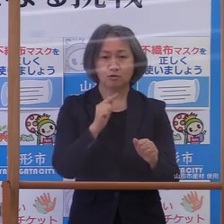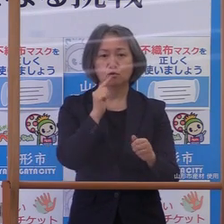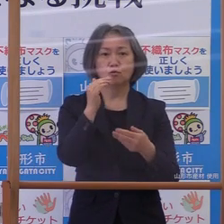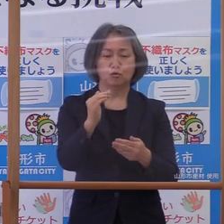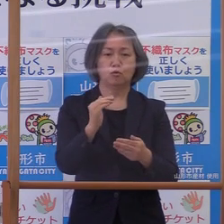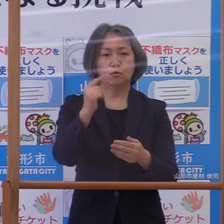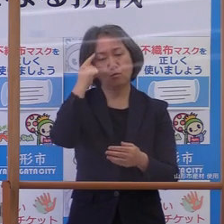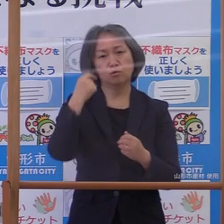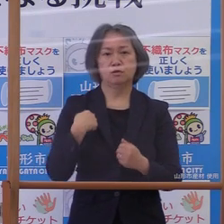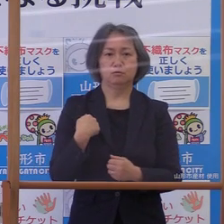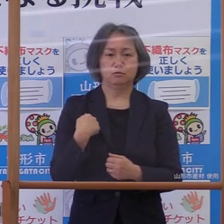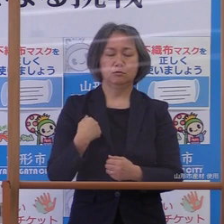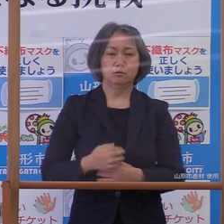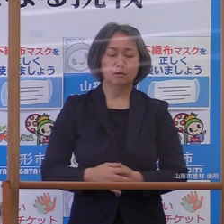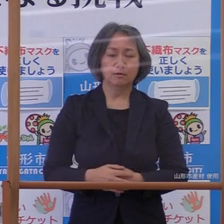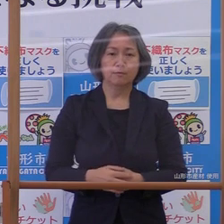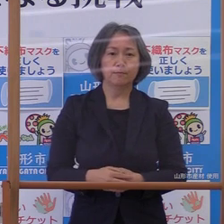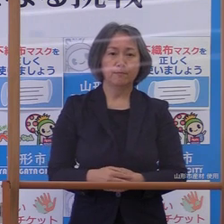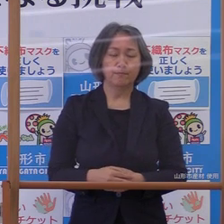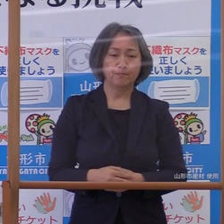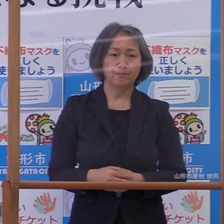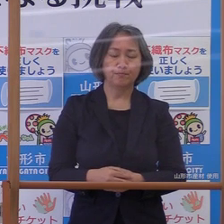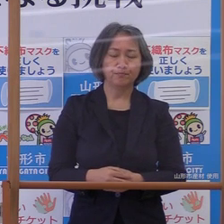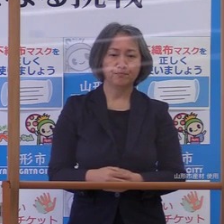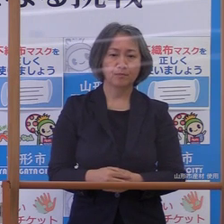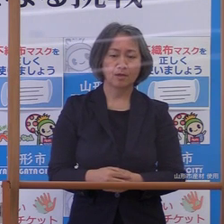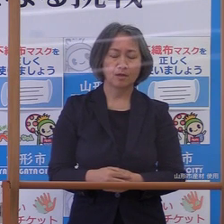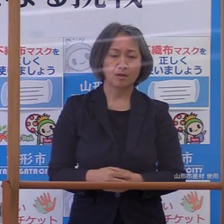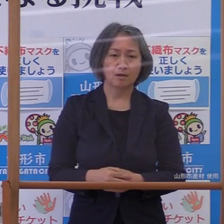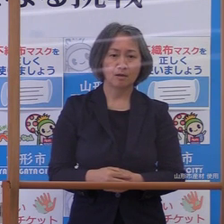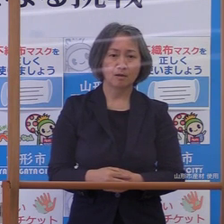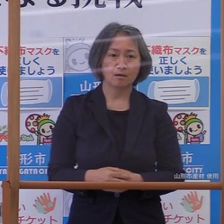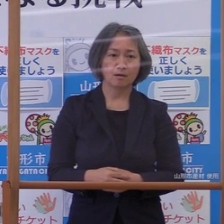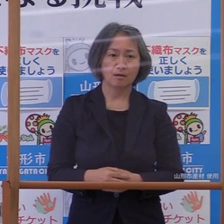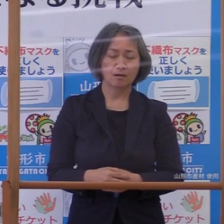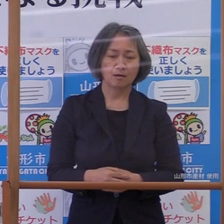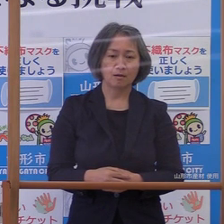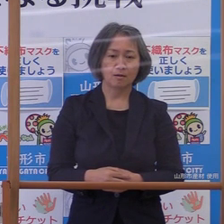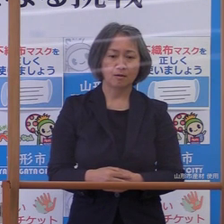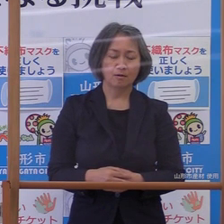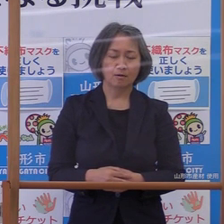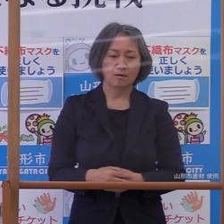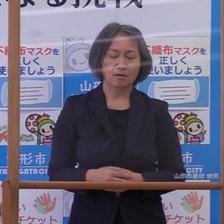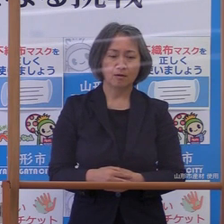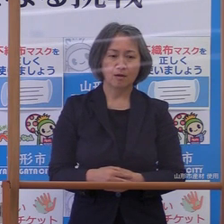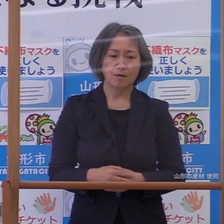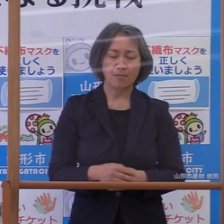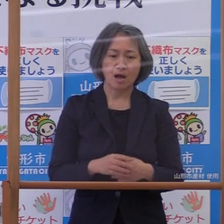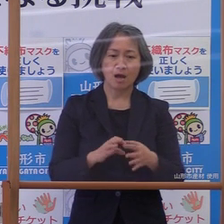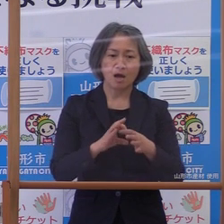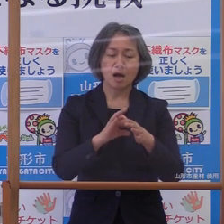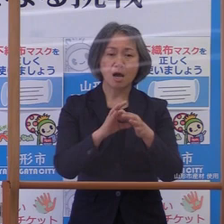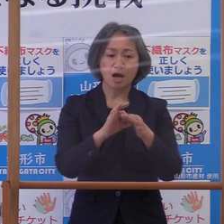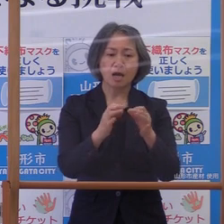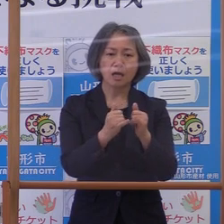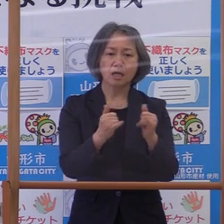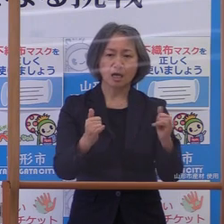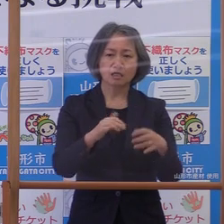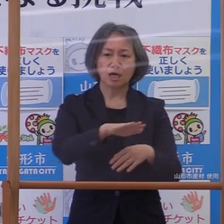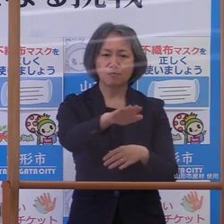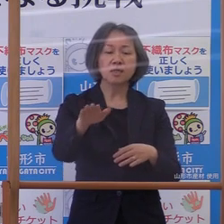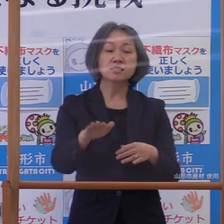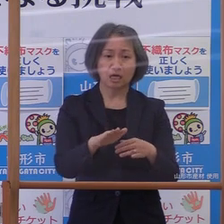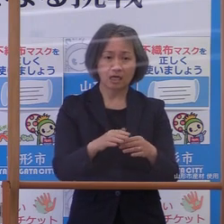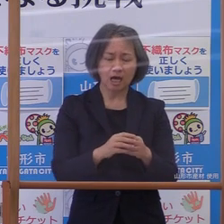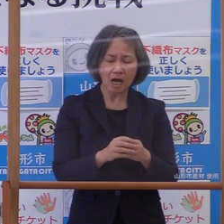っております。先ほどから申し上げた通りですね、関係する皆さんがしっかりマス